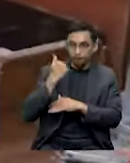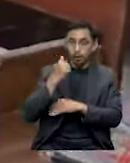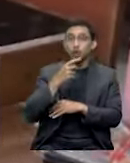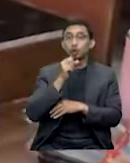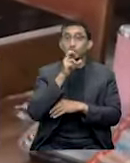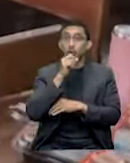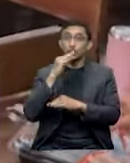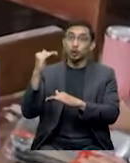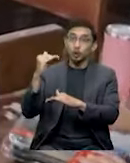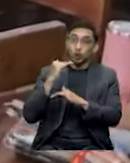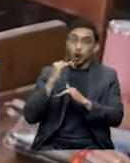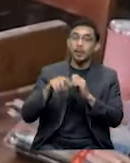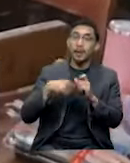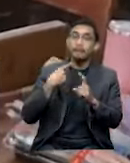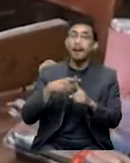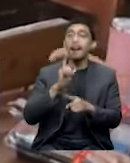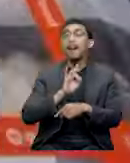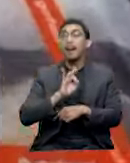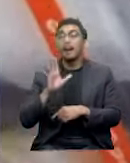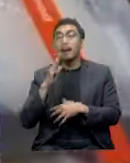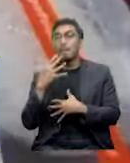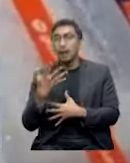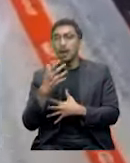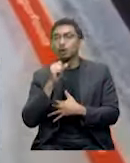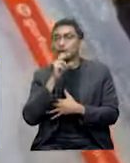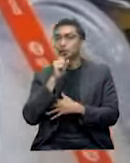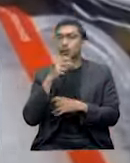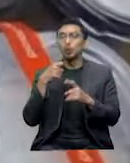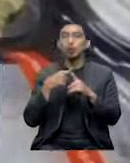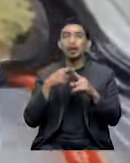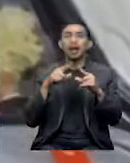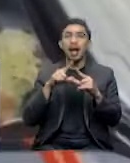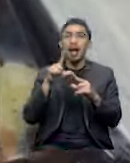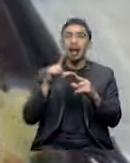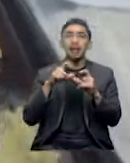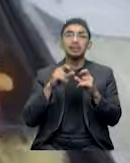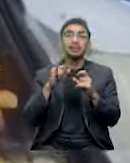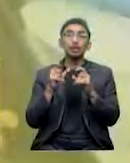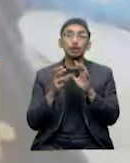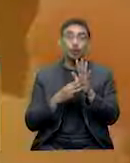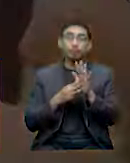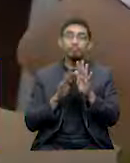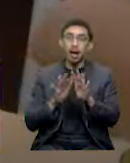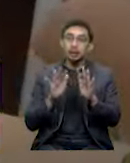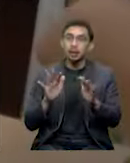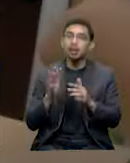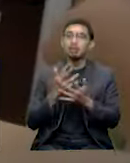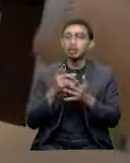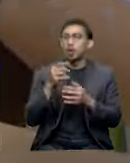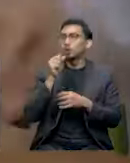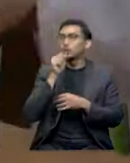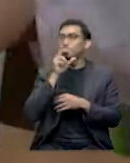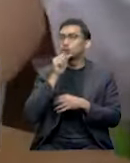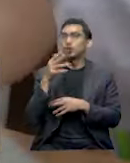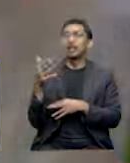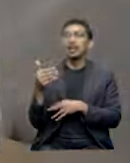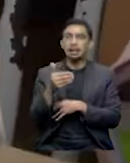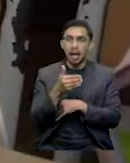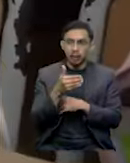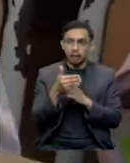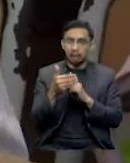lain selain susu sapi sebagai sumber kalsium, yaitu susu ikan. Susu ikan adalah kandungan protein